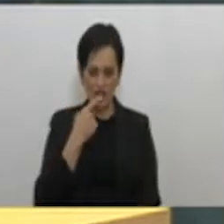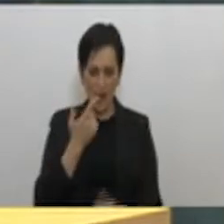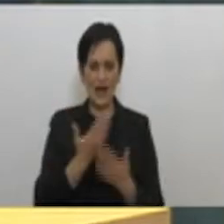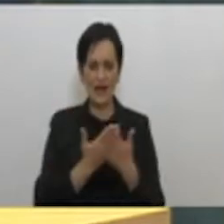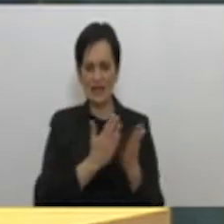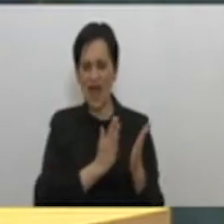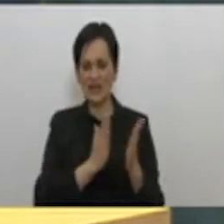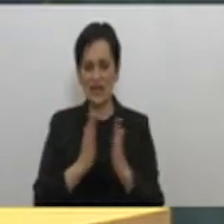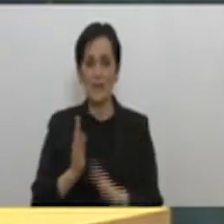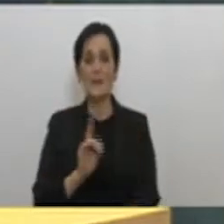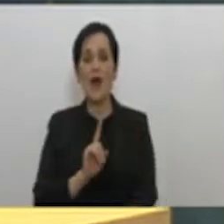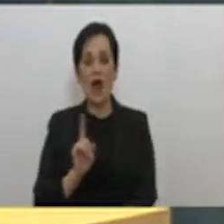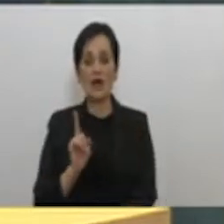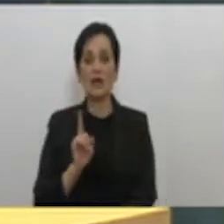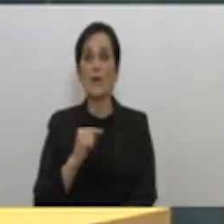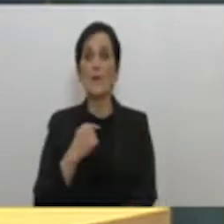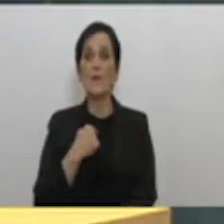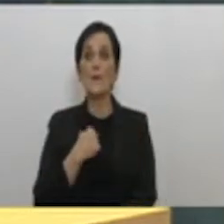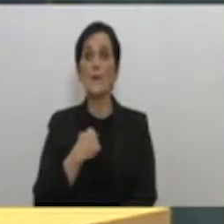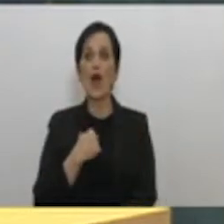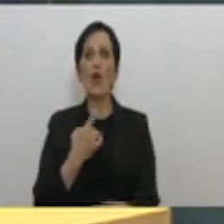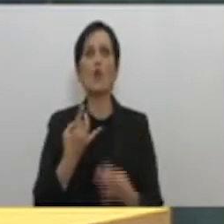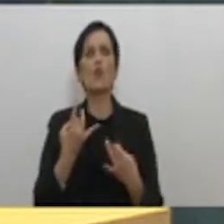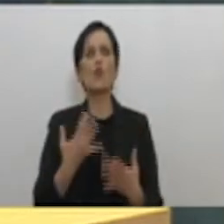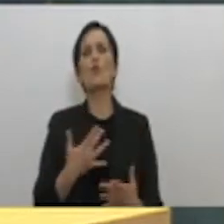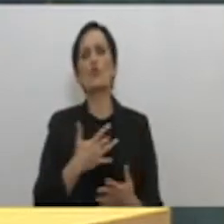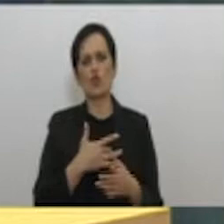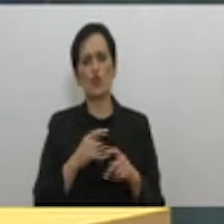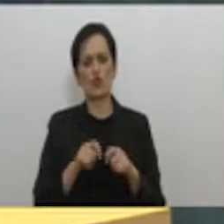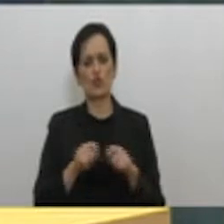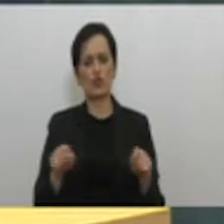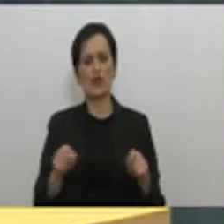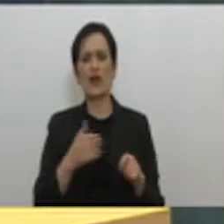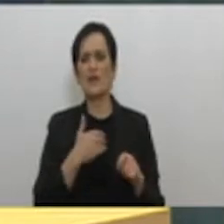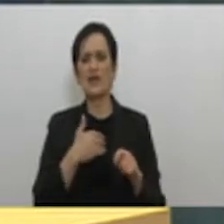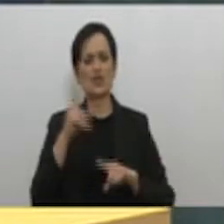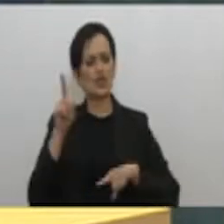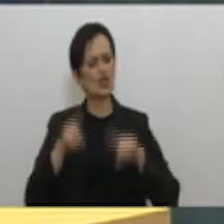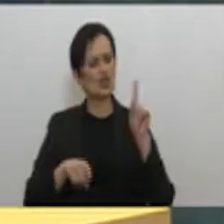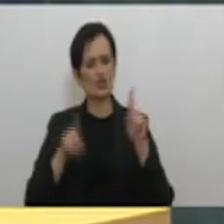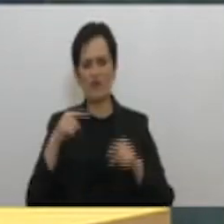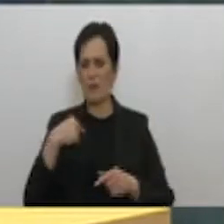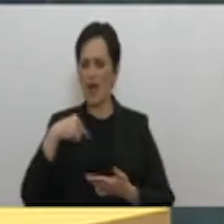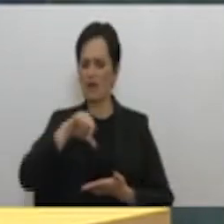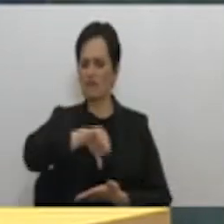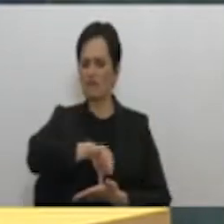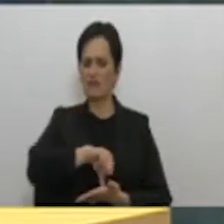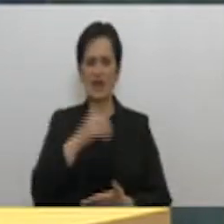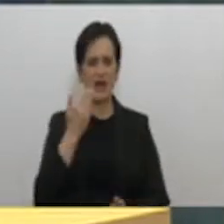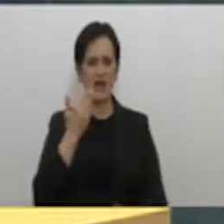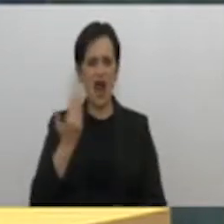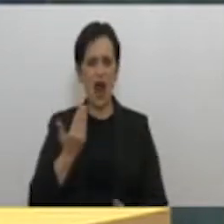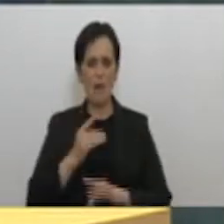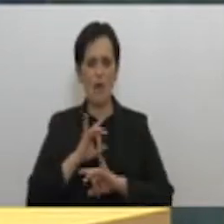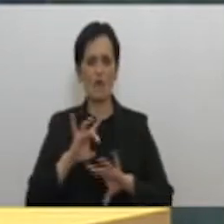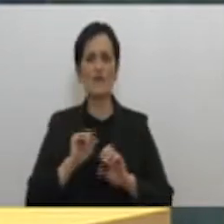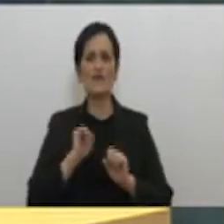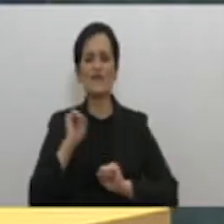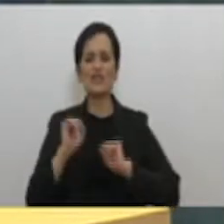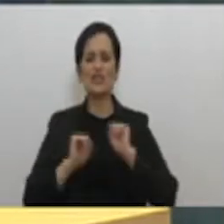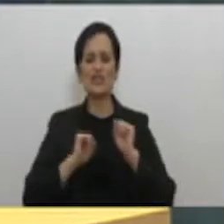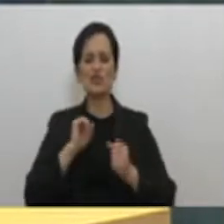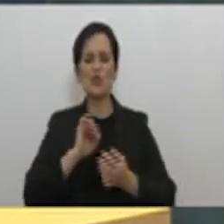მაგრამ მე აი უბრალოდ გულგულახდილად მინდა ეხა იშვიათად გამოვდივარ და მე და ვცდილობ, რომ ზედმეტად